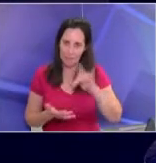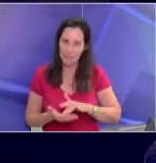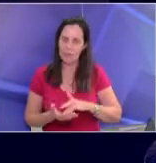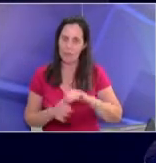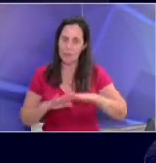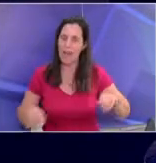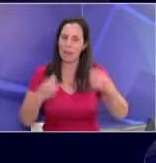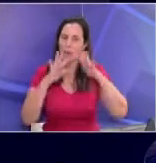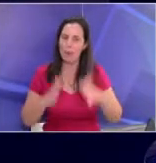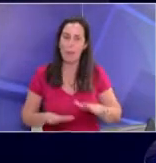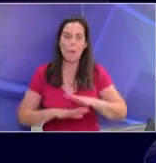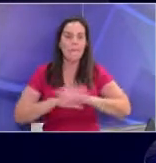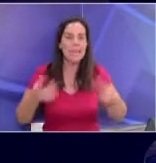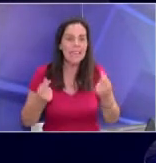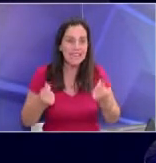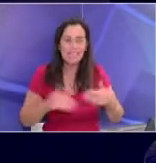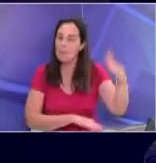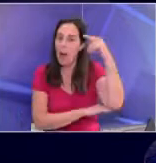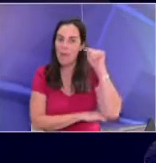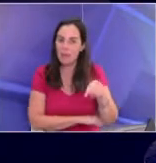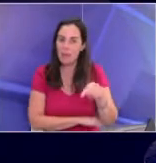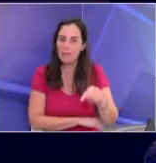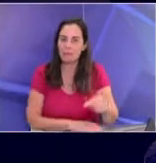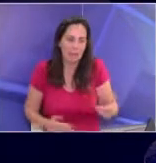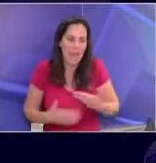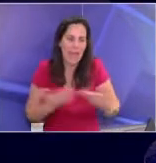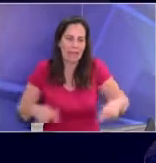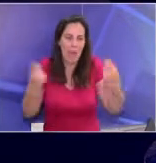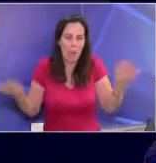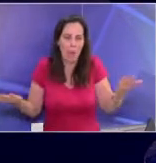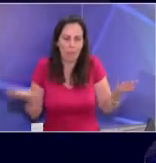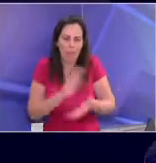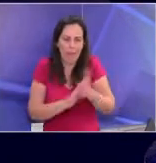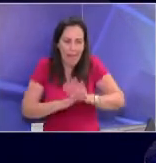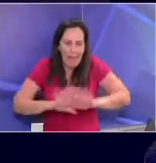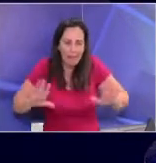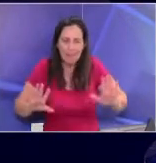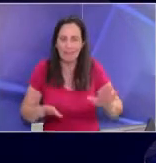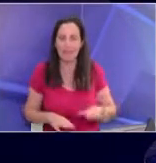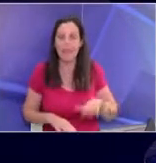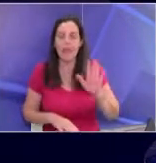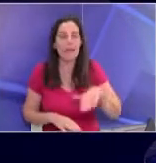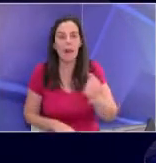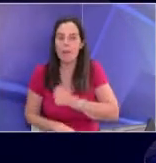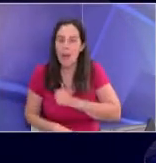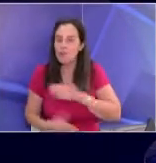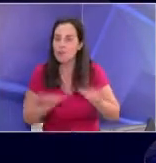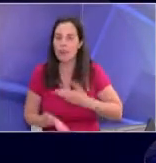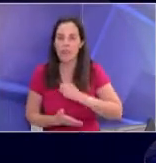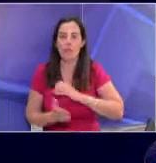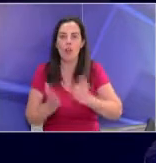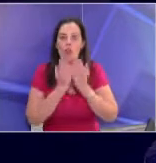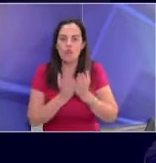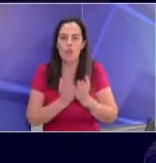במועצה לתרבות ואומנות, בלי כסף שמדינת ישראל, לא תהיה תרבות ואומנות. ובלי כסף, תהיה גם שירותי דת, ולא יהיו ישיבות,